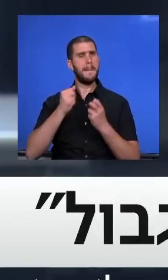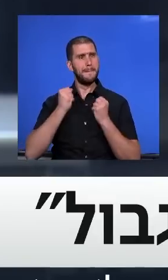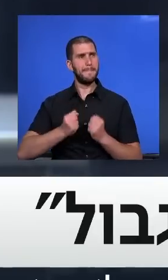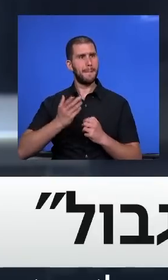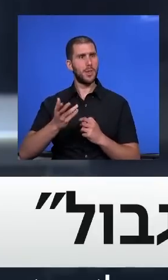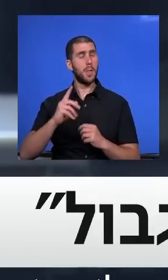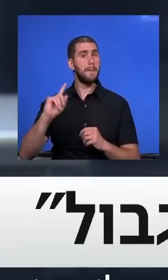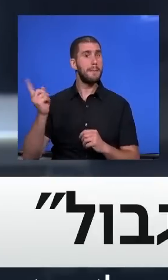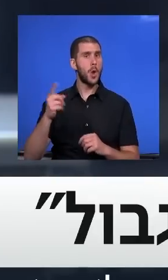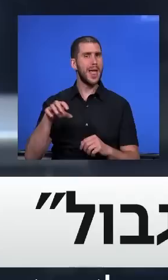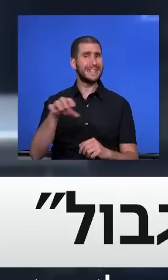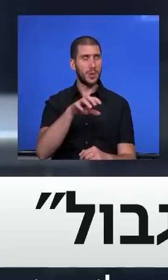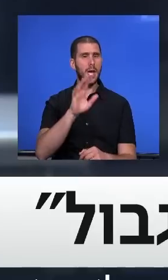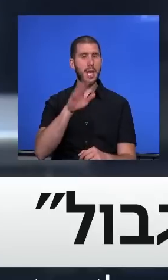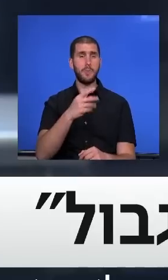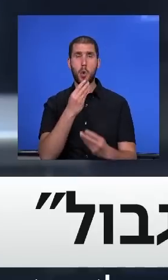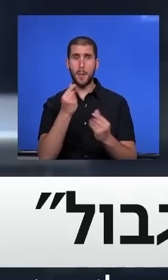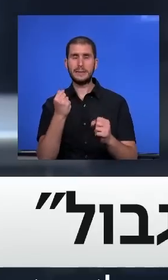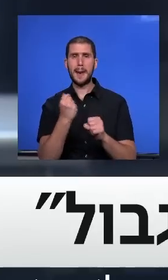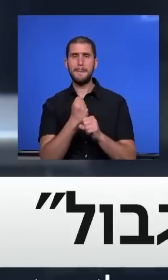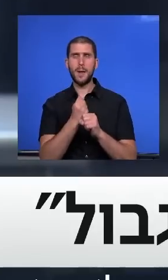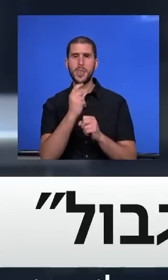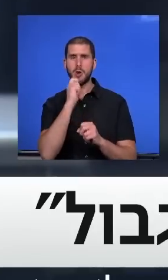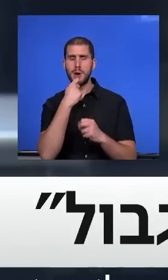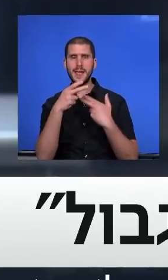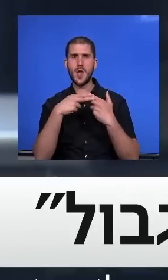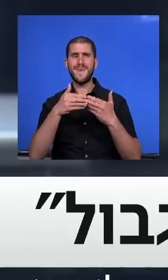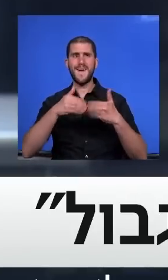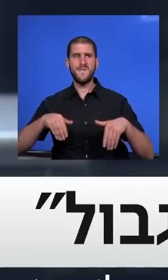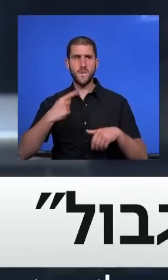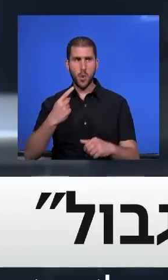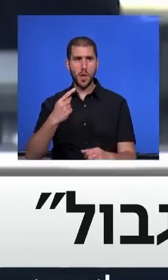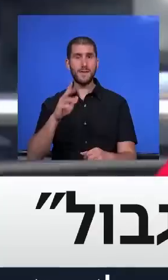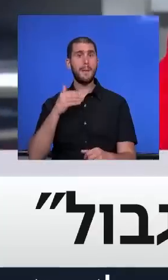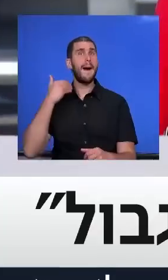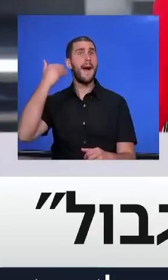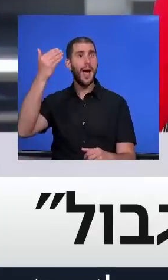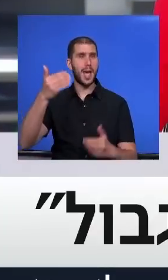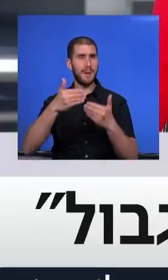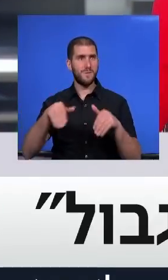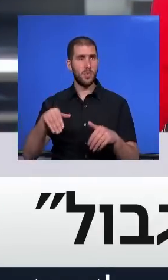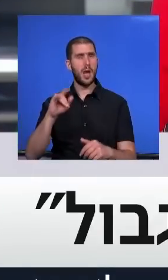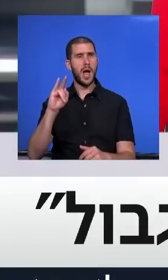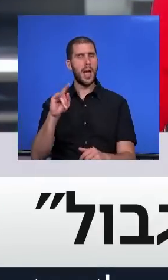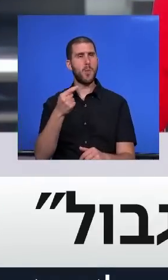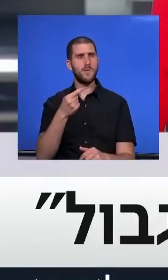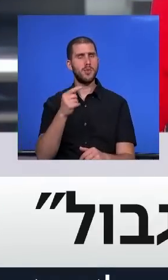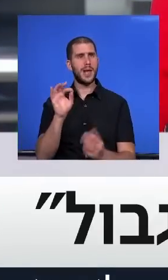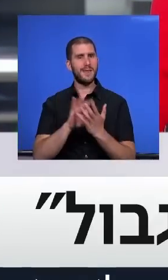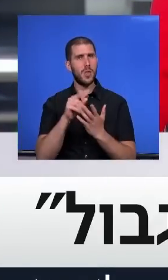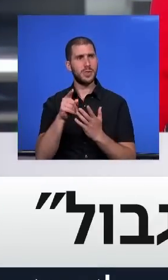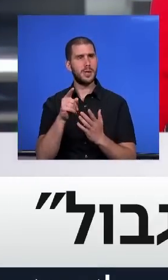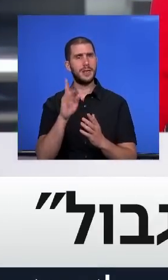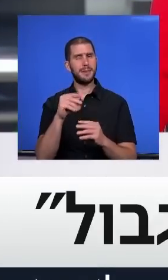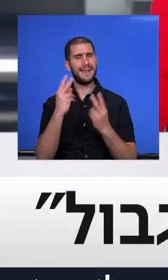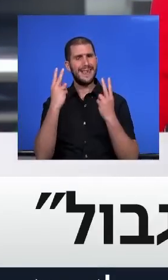בכל הגזרות, וגם רומז לפעילות חשאית סמוך לגבול וגם הרחק ממנו. חיים גולדיץ', כתבנו, אתה מצטרף עם עיקרי